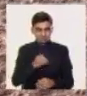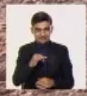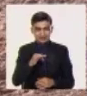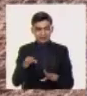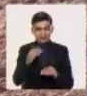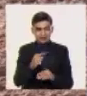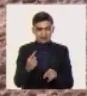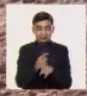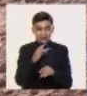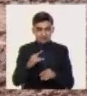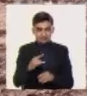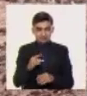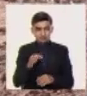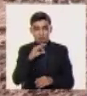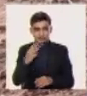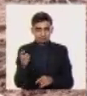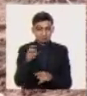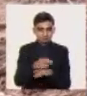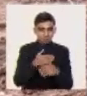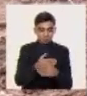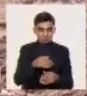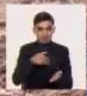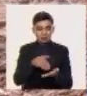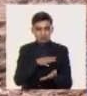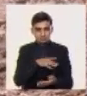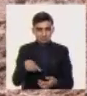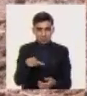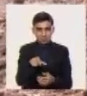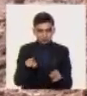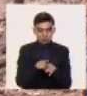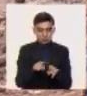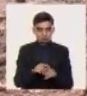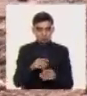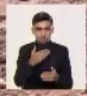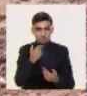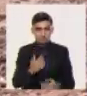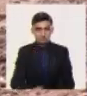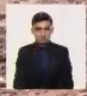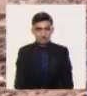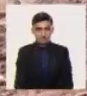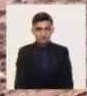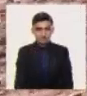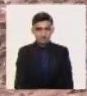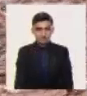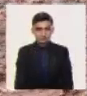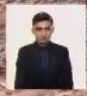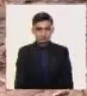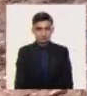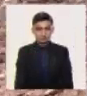просто наотрез отказывается приезжать и оказывать помощь из-за отсутствия, опять-таки же, этих дорог.